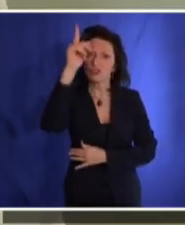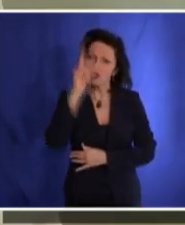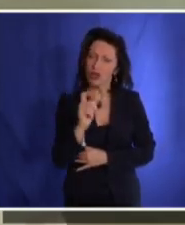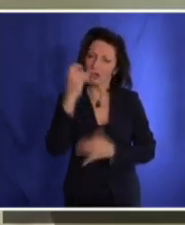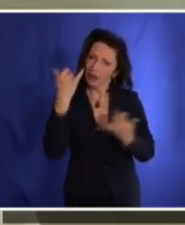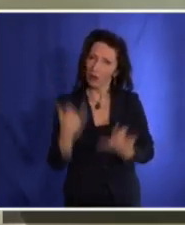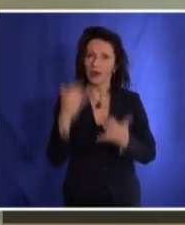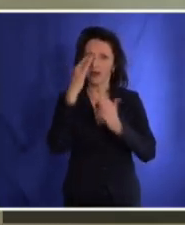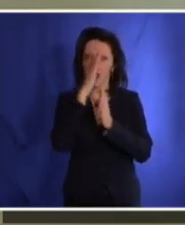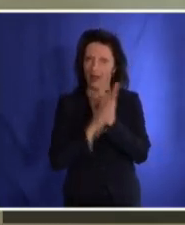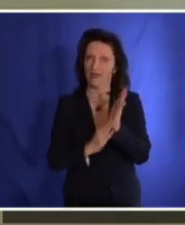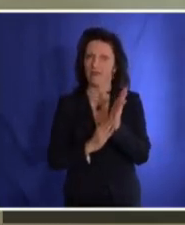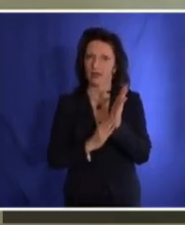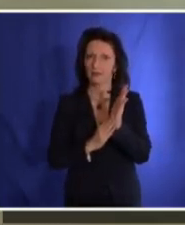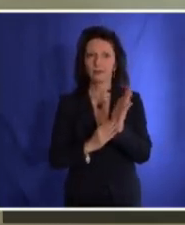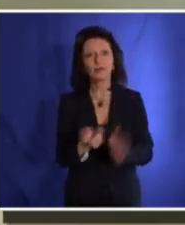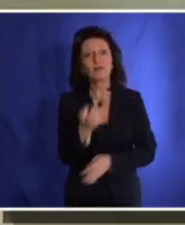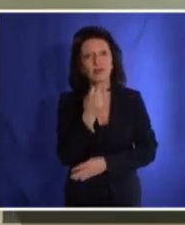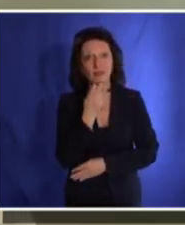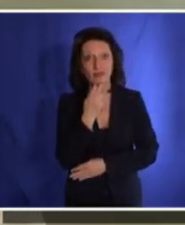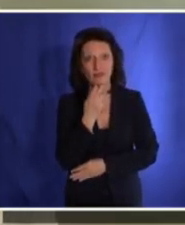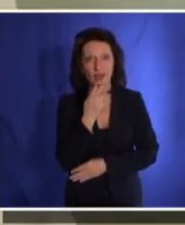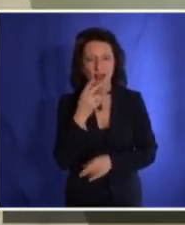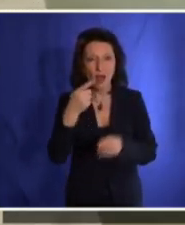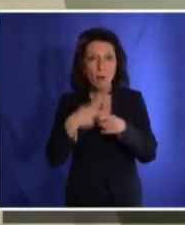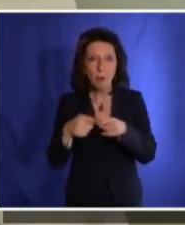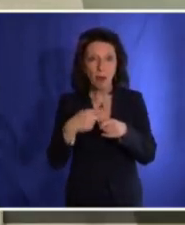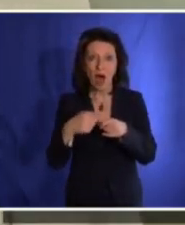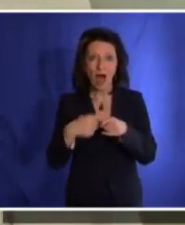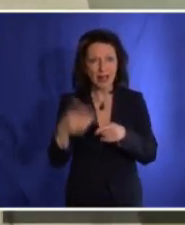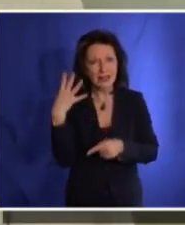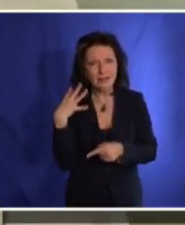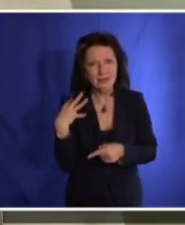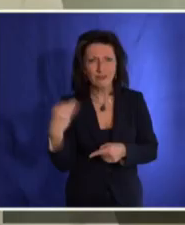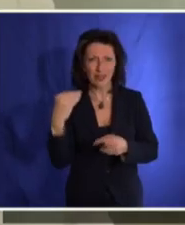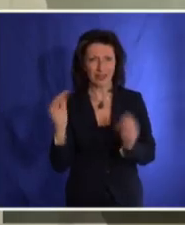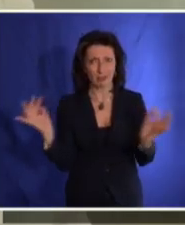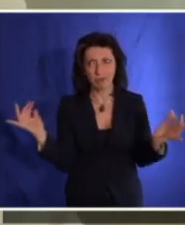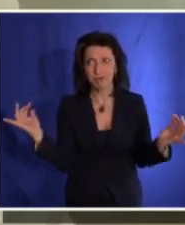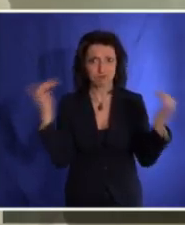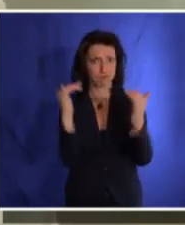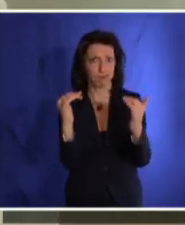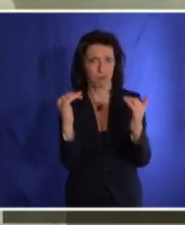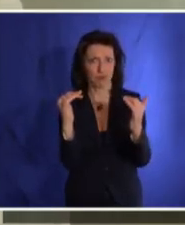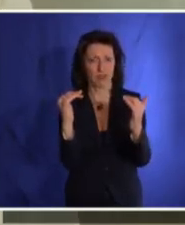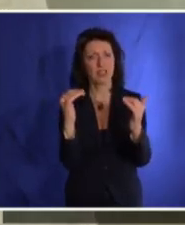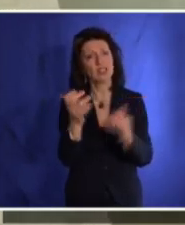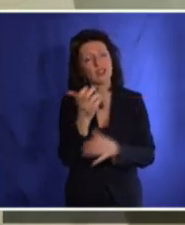damit. Und ich will, dass wir uns schon sehr bald wieder zusammensetzen,